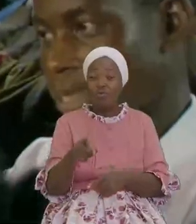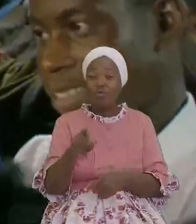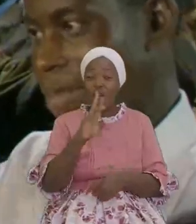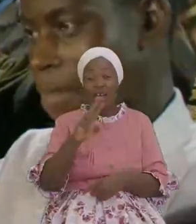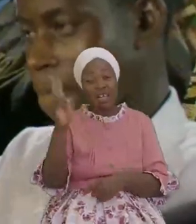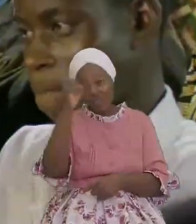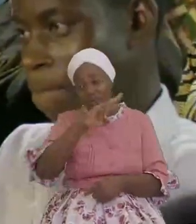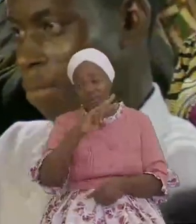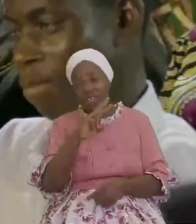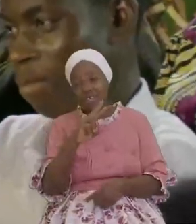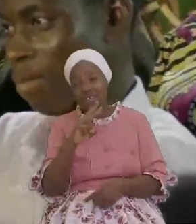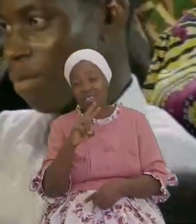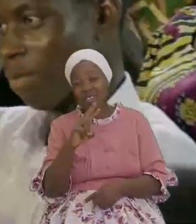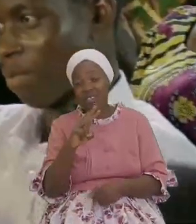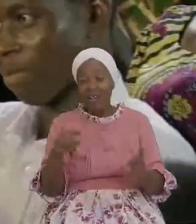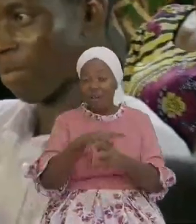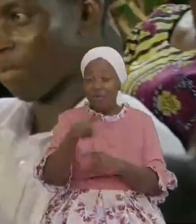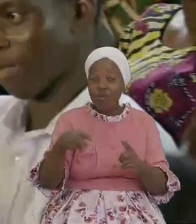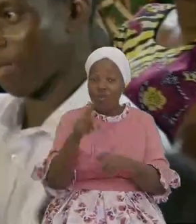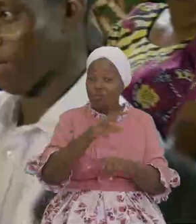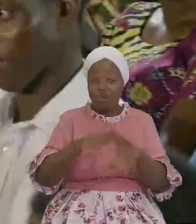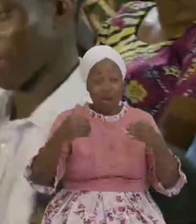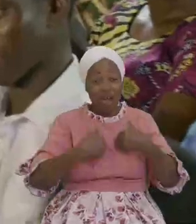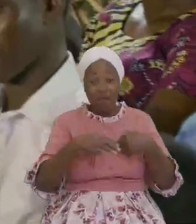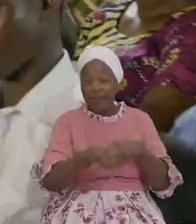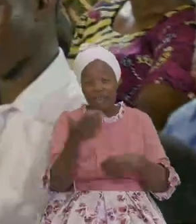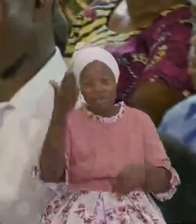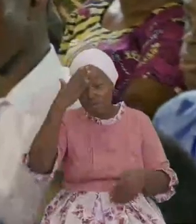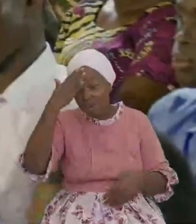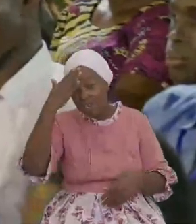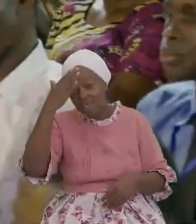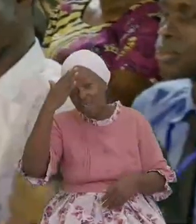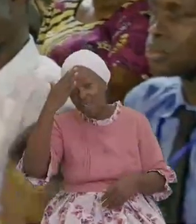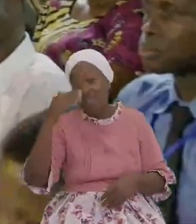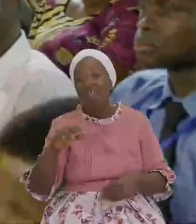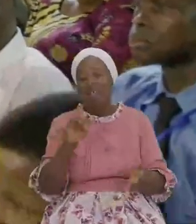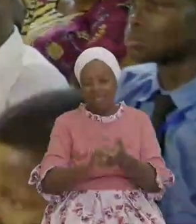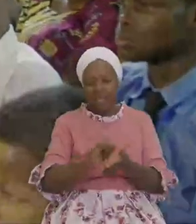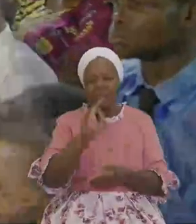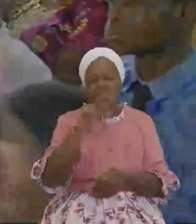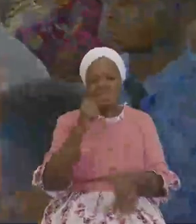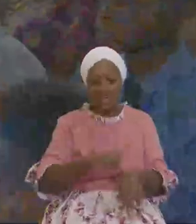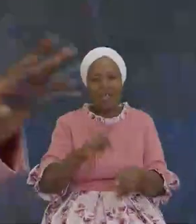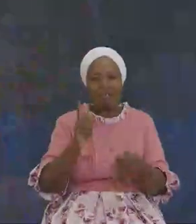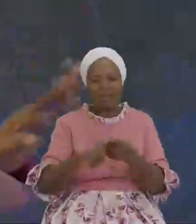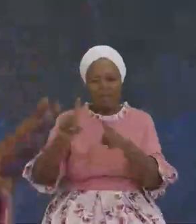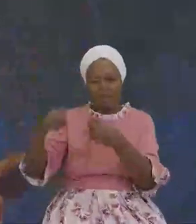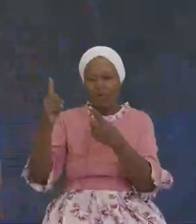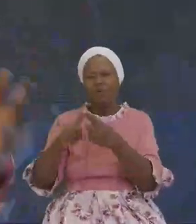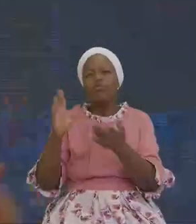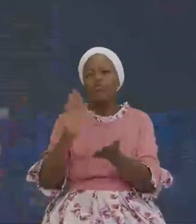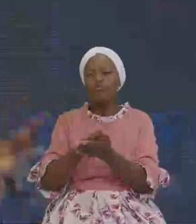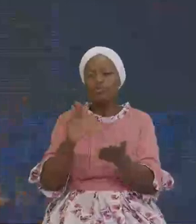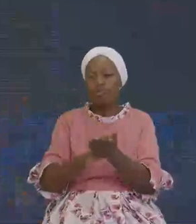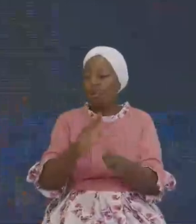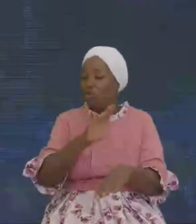c'est quand tu es ignorant, c'est quand tu n'as aucune connaissance, c'est en ce moment-là qu'il faut aller à